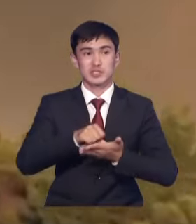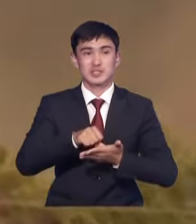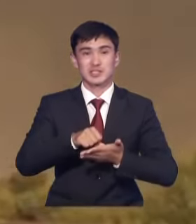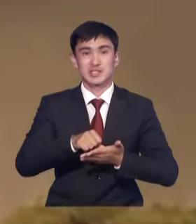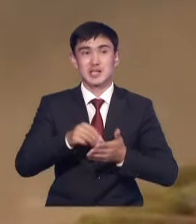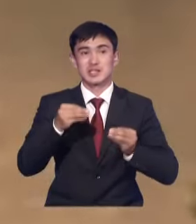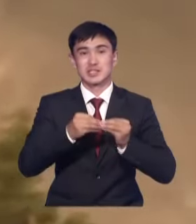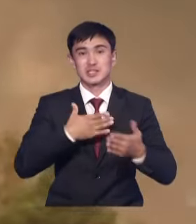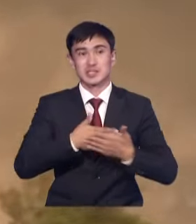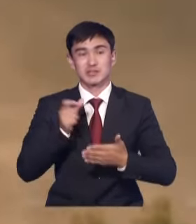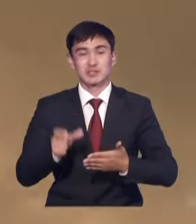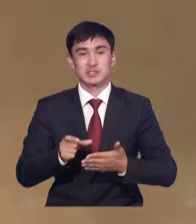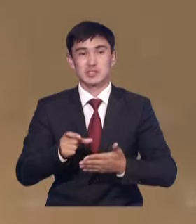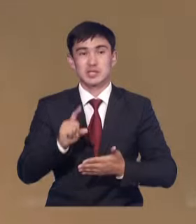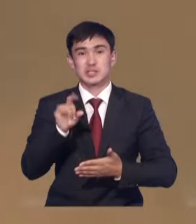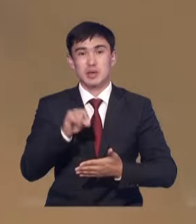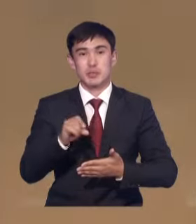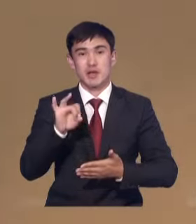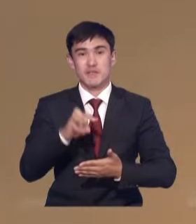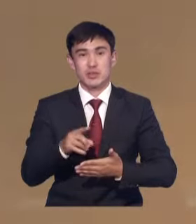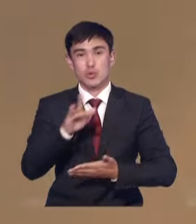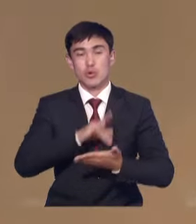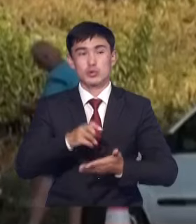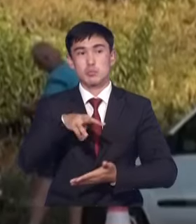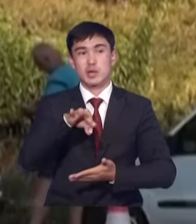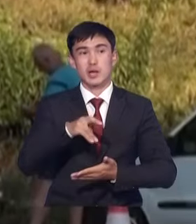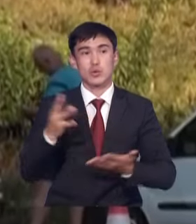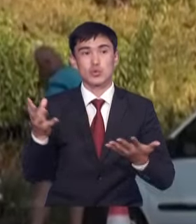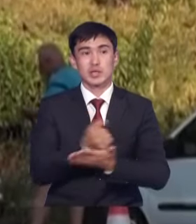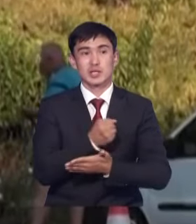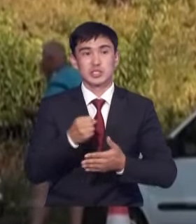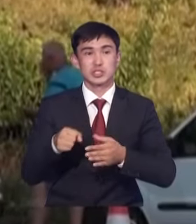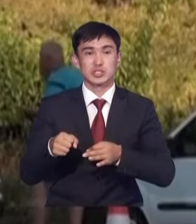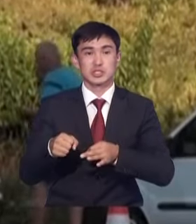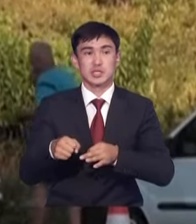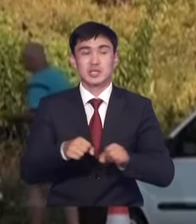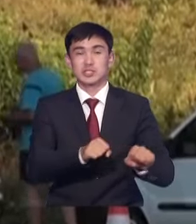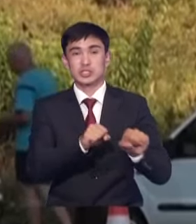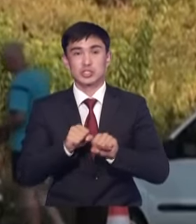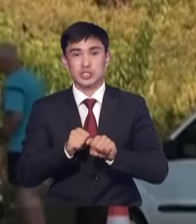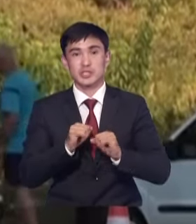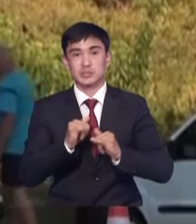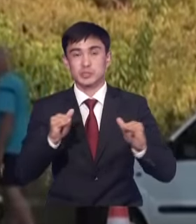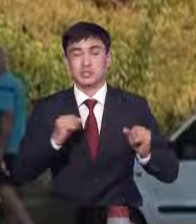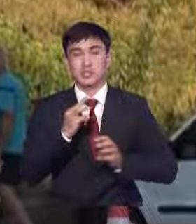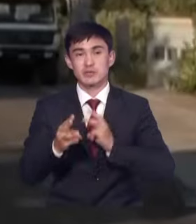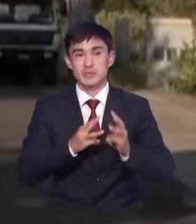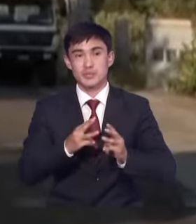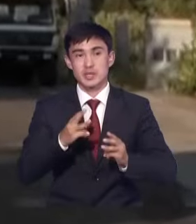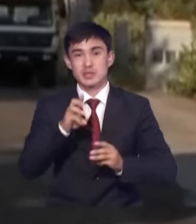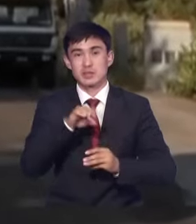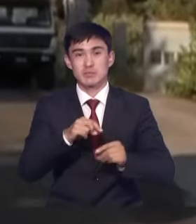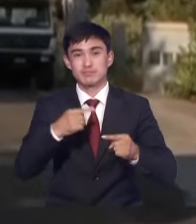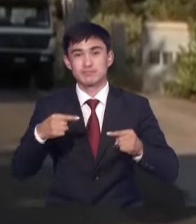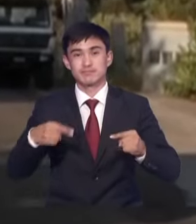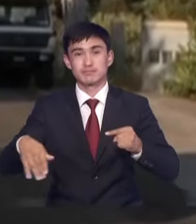десятки добровольцев. К западу от Афин, недалеко от города Мегара, удалось частично сдержать распространение сохранения пламени. Дым от пожаров